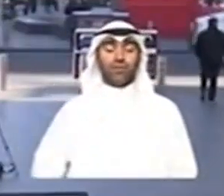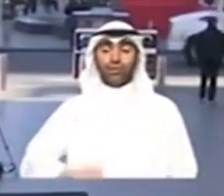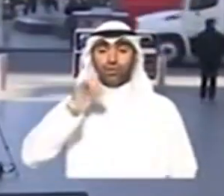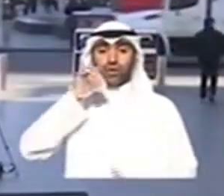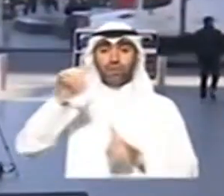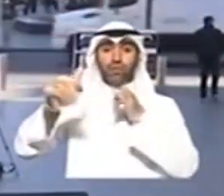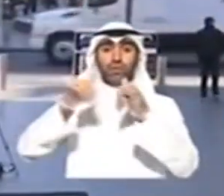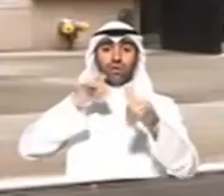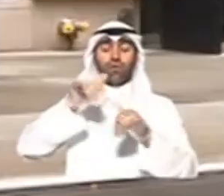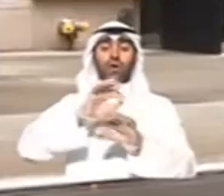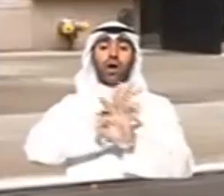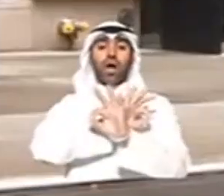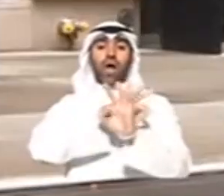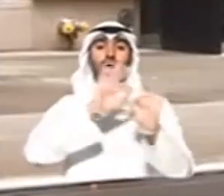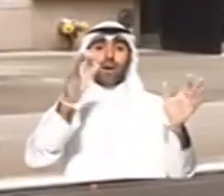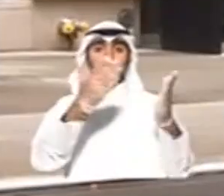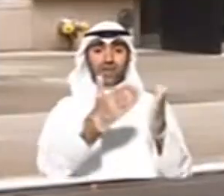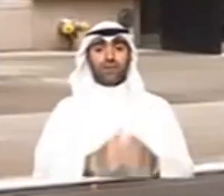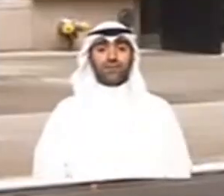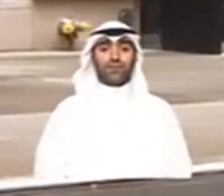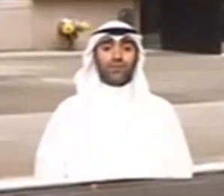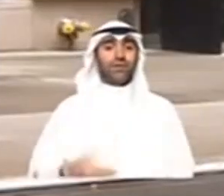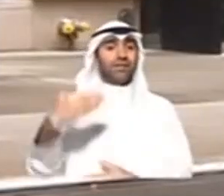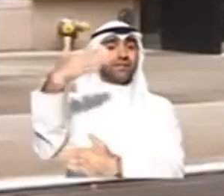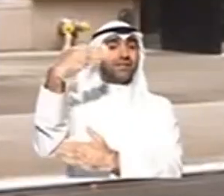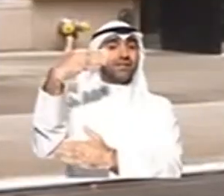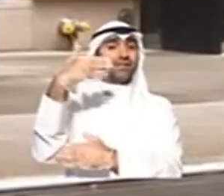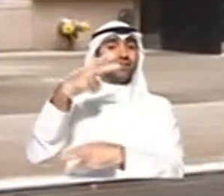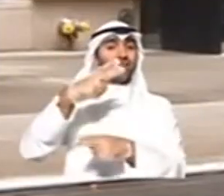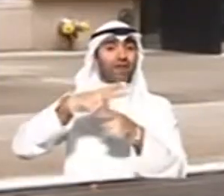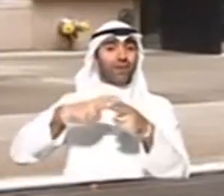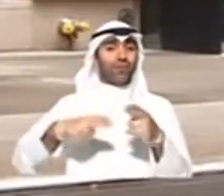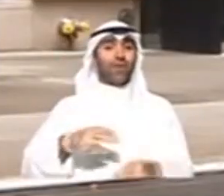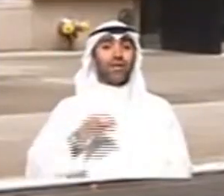للولايات المتحدة. من نيويورك أسامة عبد العزيز، تلفزيون دولة الكويت.